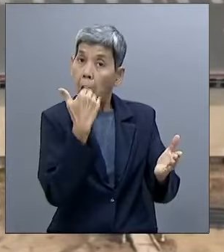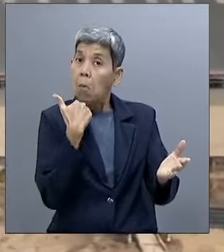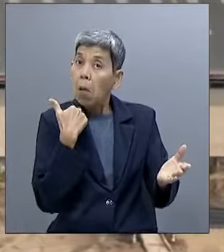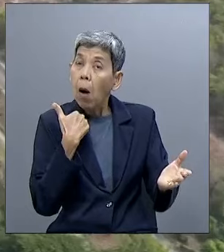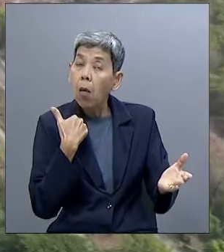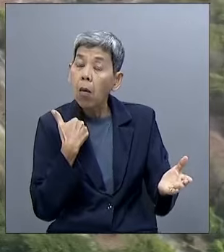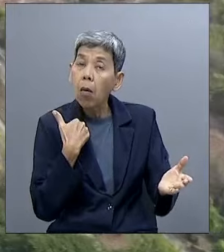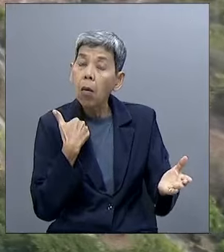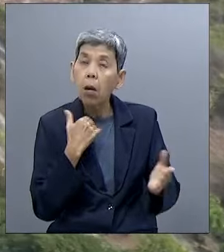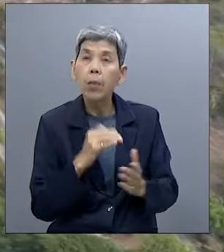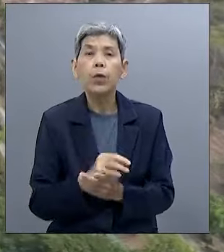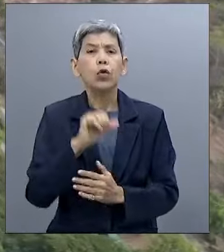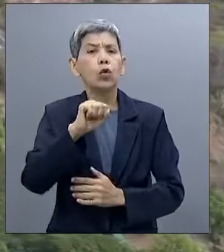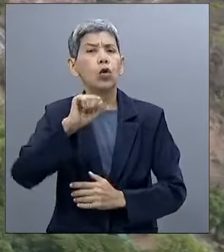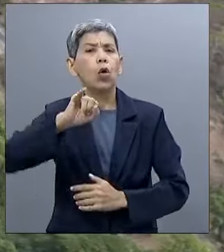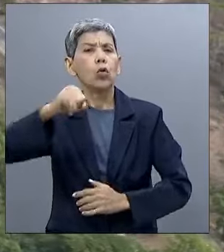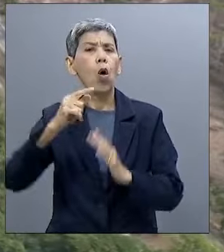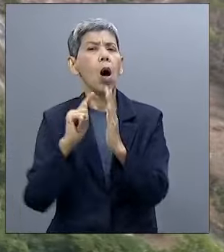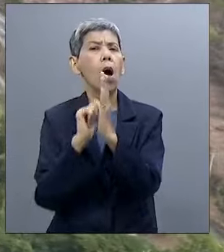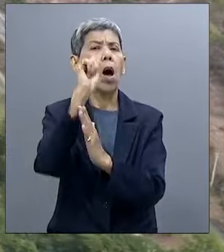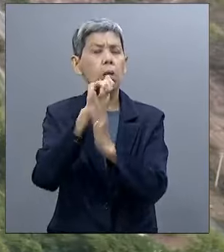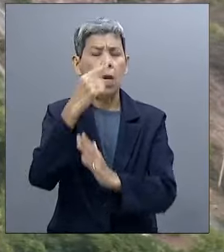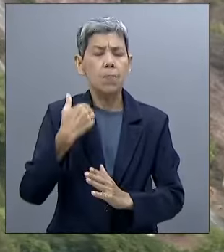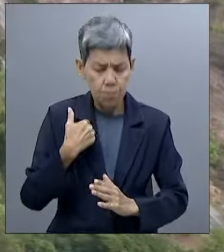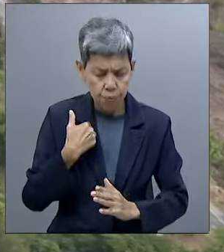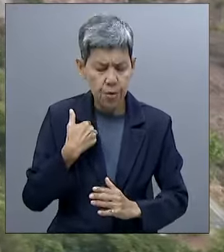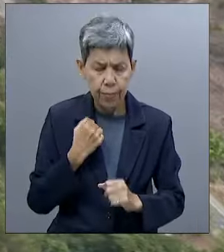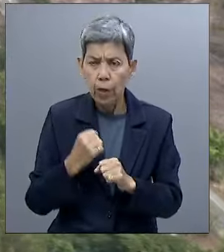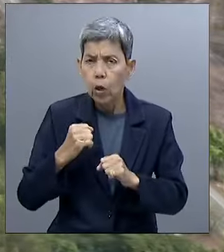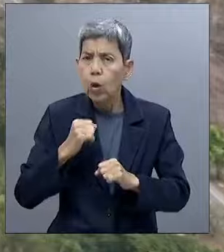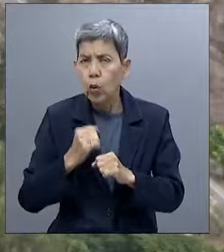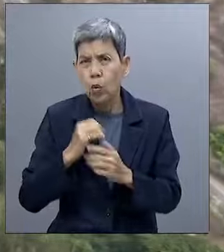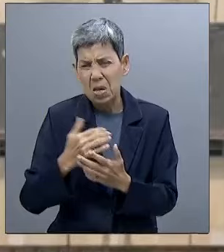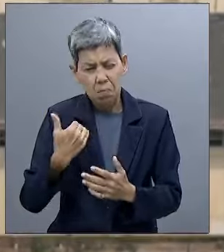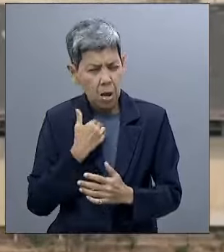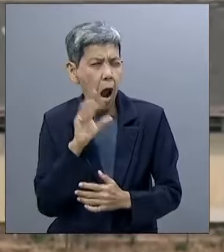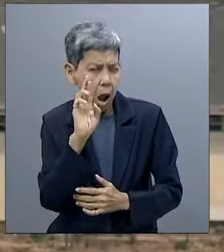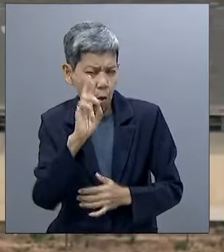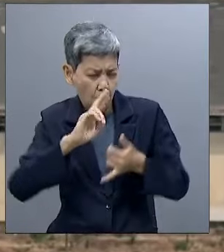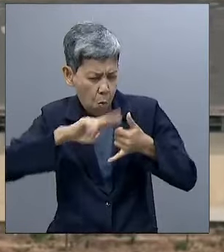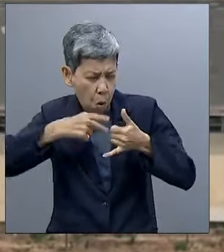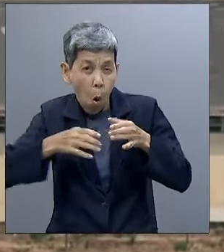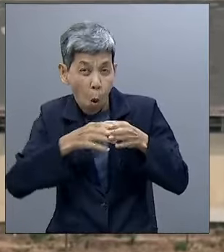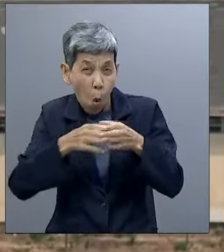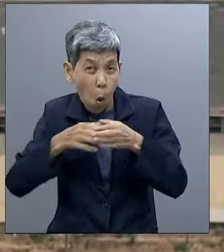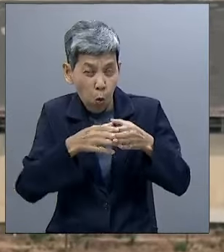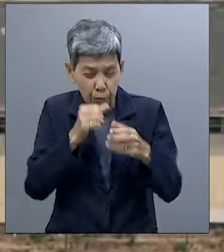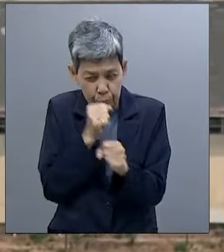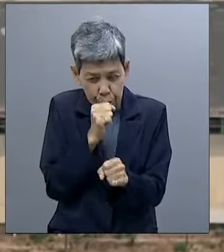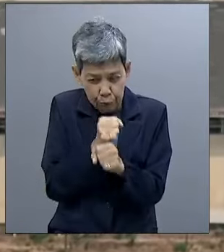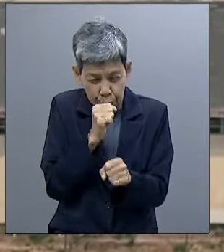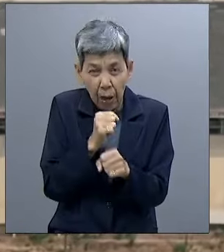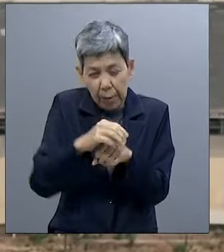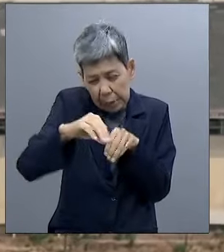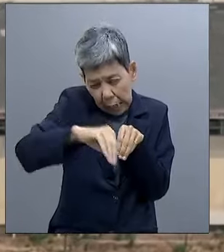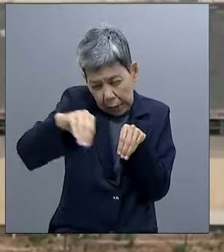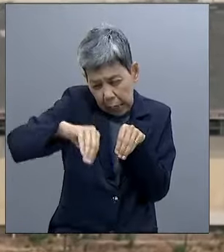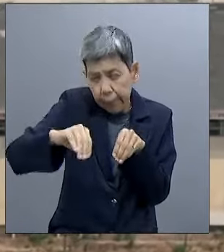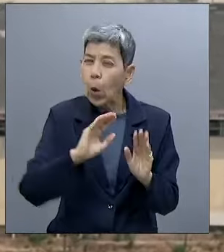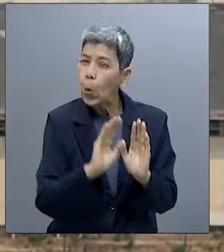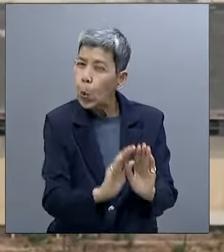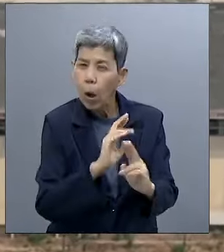สาธารณสุขจังหวัดตากให้ข้อมูลว่าได้มีการตรวจผู้มีความเสี่ยงซึ่งเป็นกลุ่มที่ปฏิบัติงานในพื้นที่บริเวณเก็บแร่โ